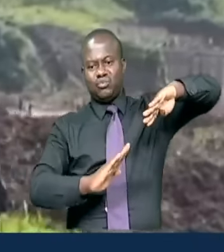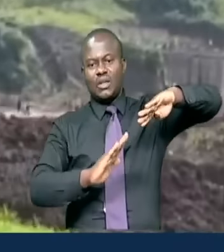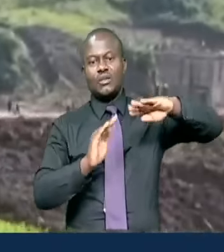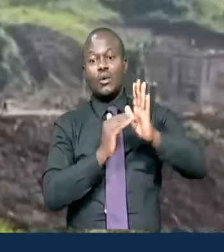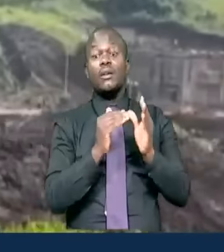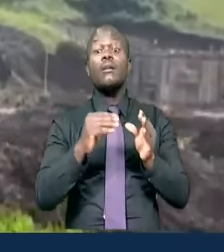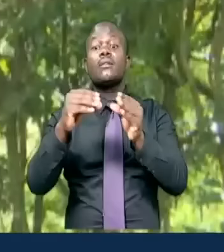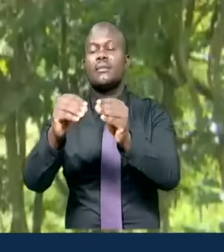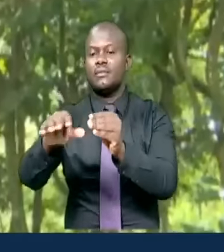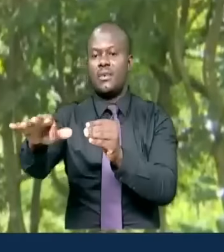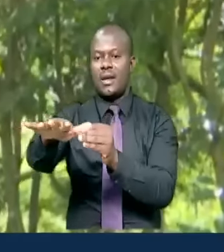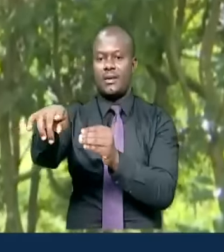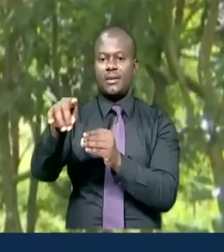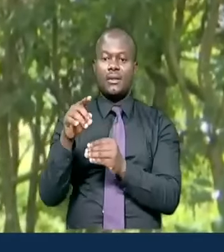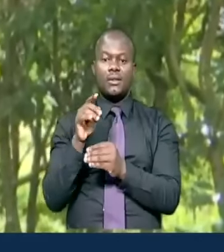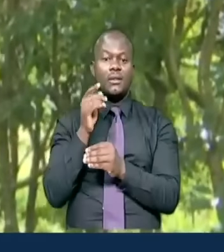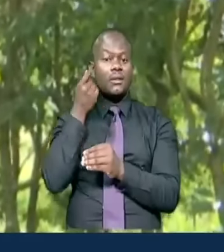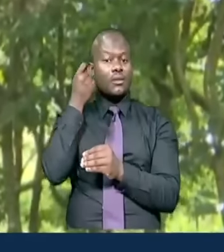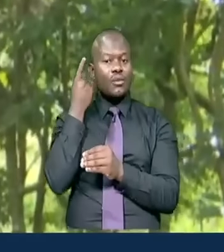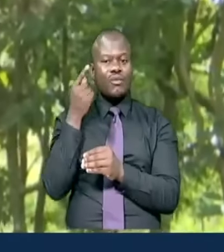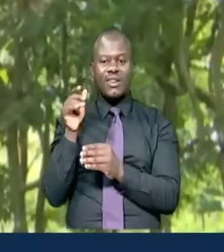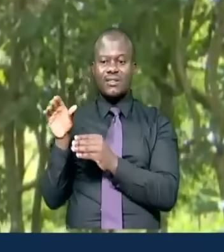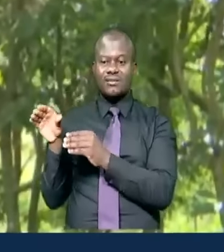tukujya gucukura hariya urebye nicyo nyiri